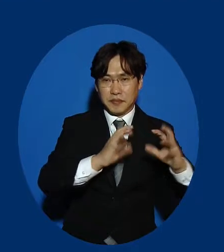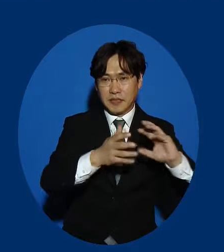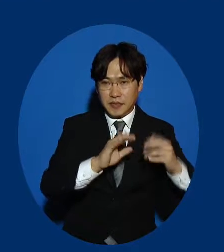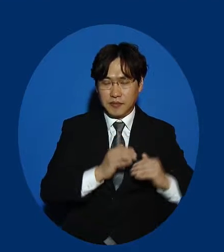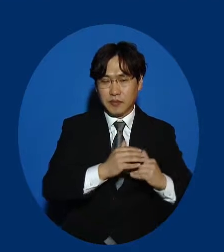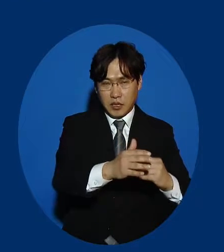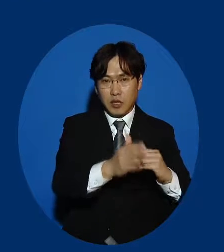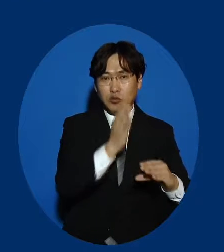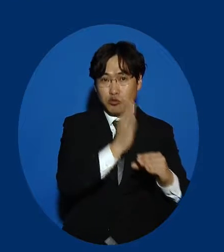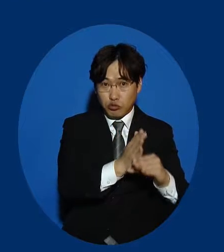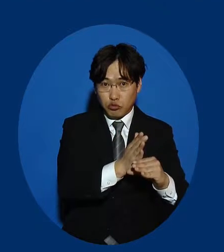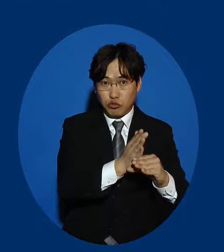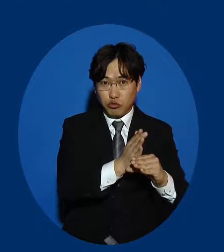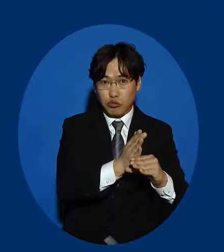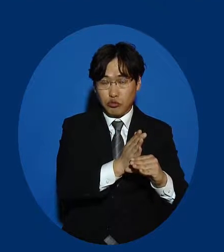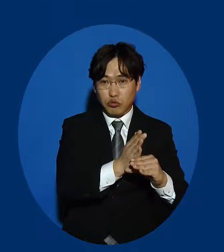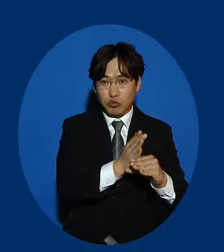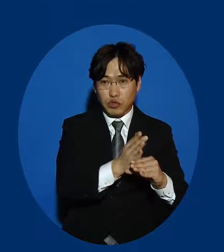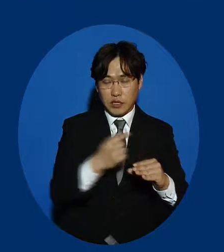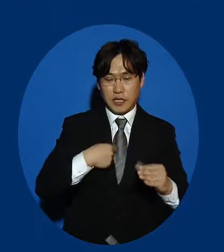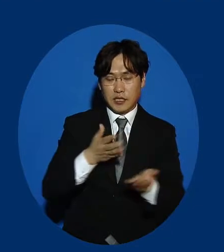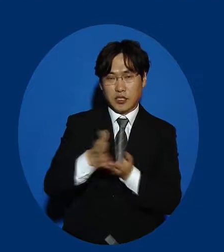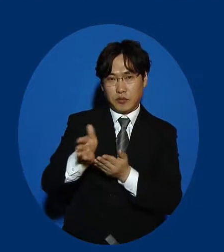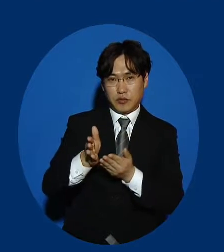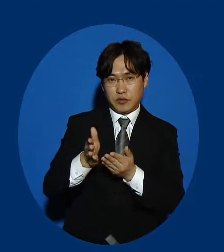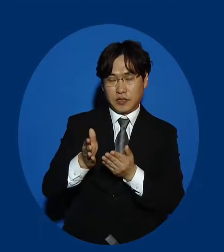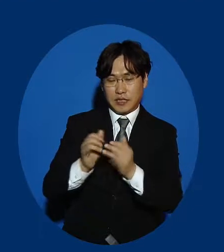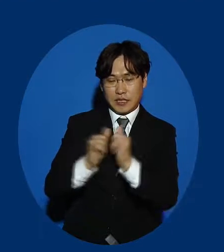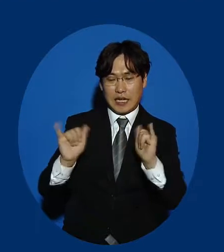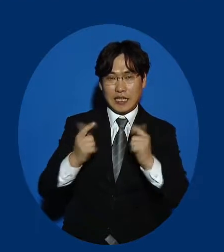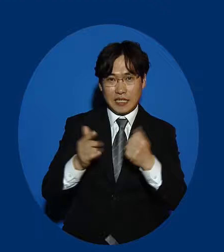전문가 아니라 말씀드리기 그렇고